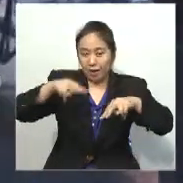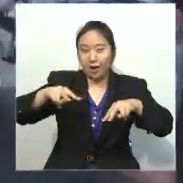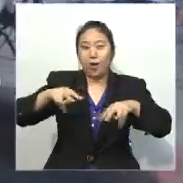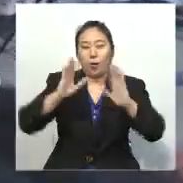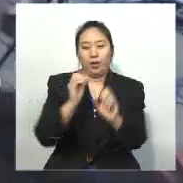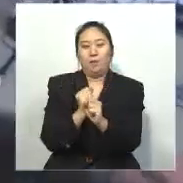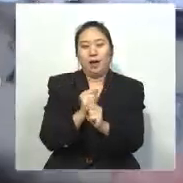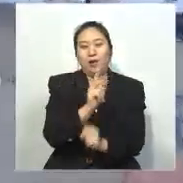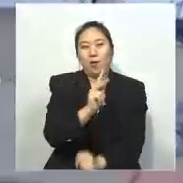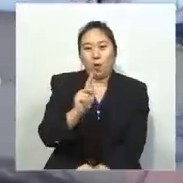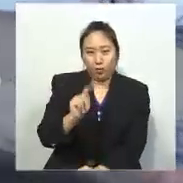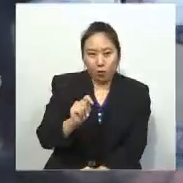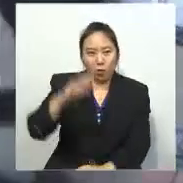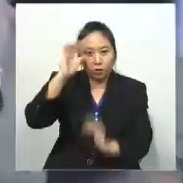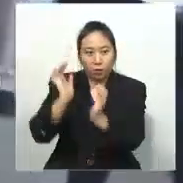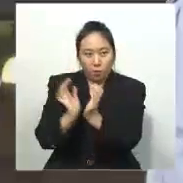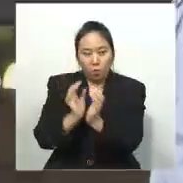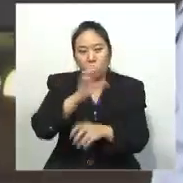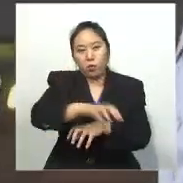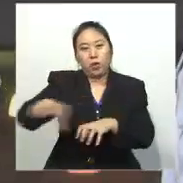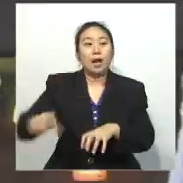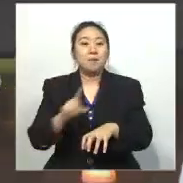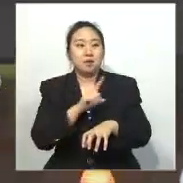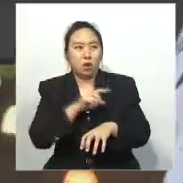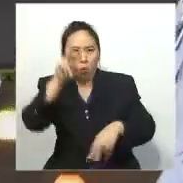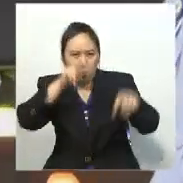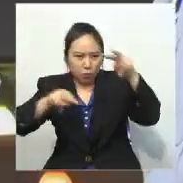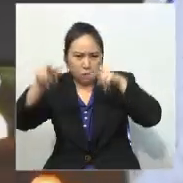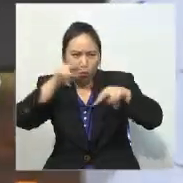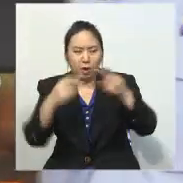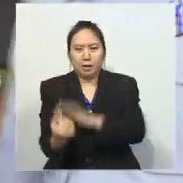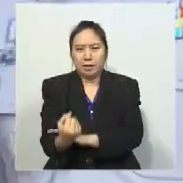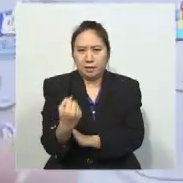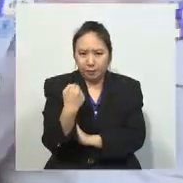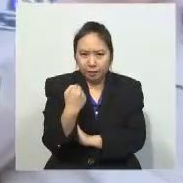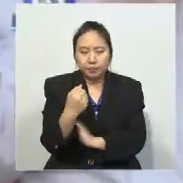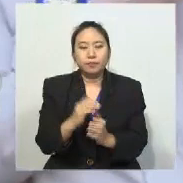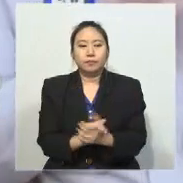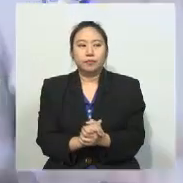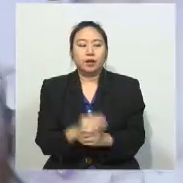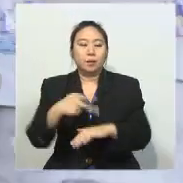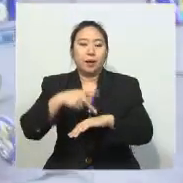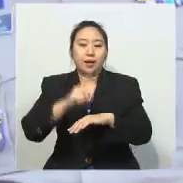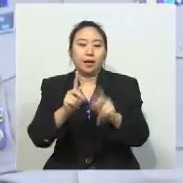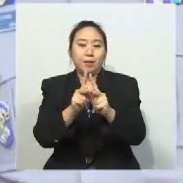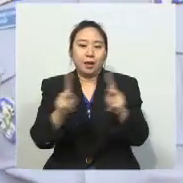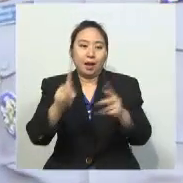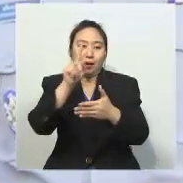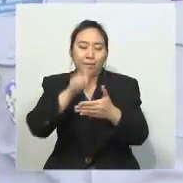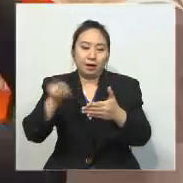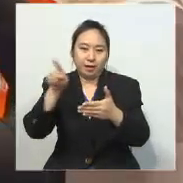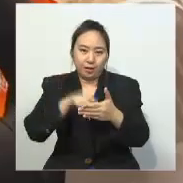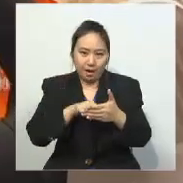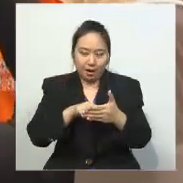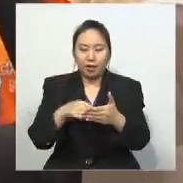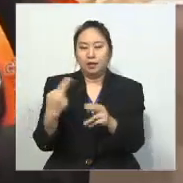าที่กกต.เจ้าหน้าที่ตำรวจและหน่วยงานที่เกี่ยวข้องอย่างเข้มงวดโดยนายอิทธิพรบุญประคองประธานคณะกรรมการการเลือกตั้งพร้อมด้ว